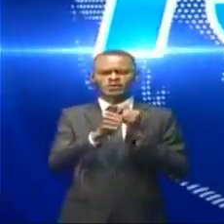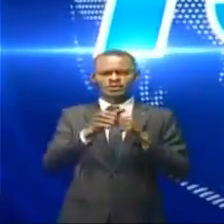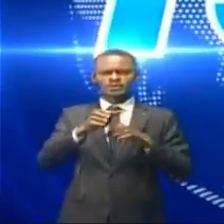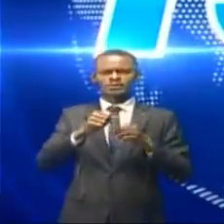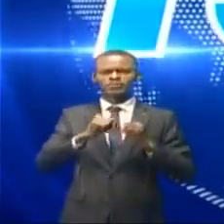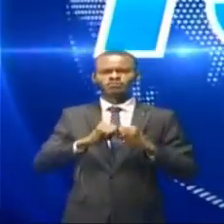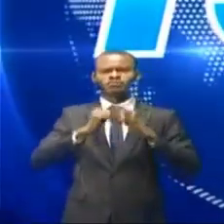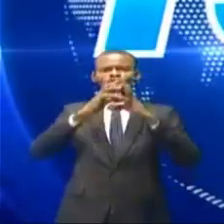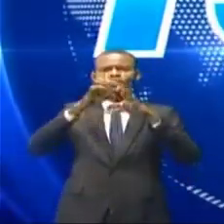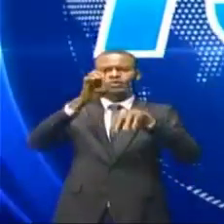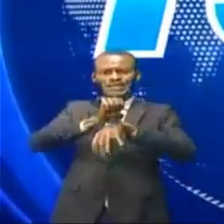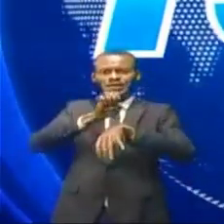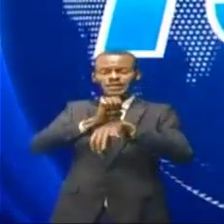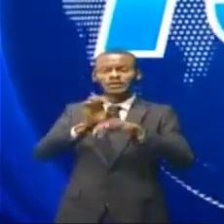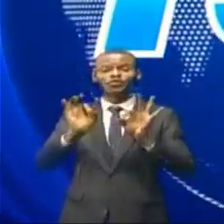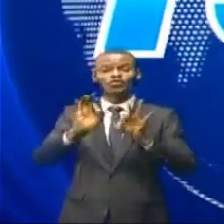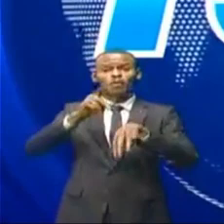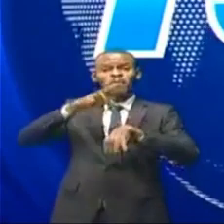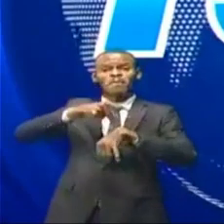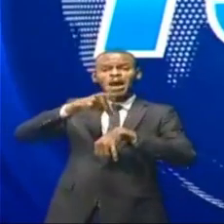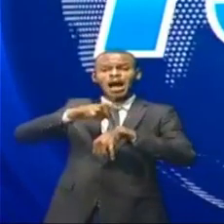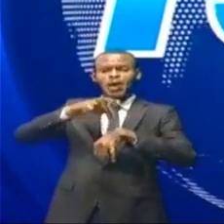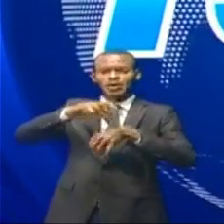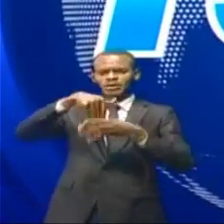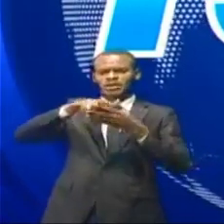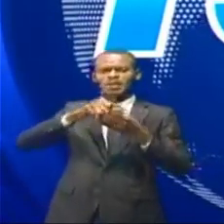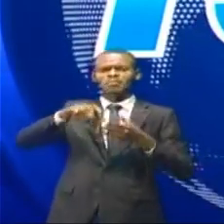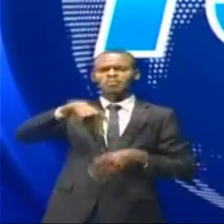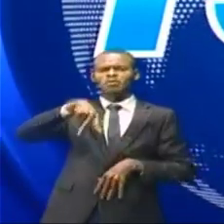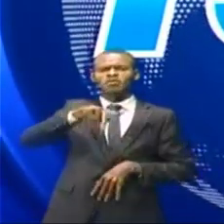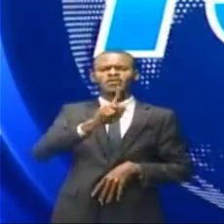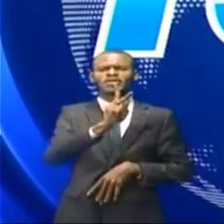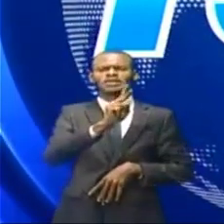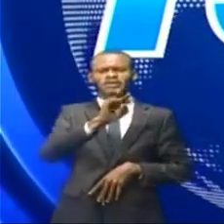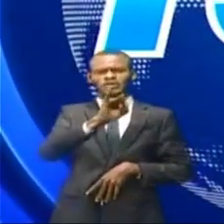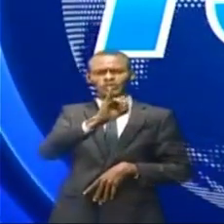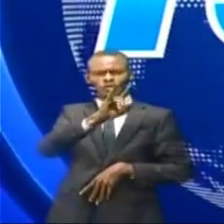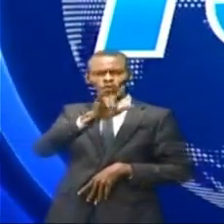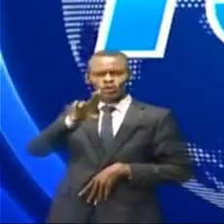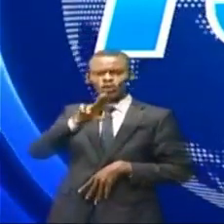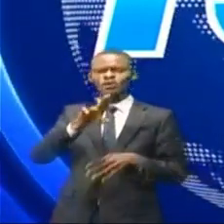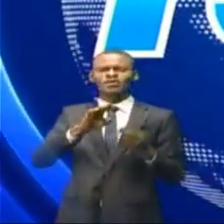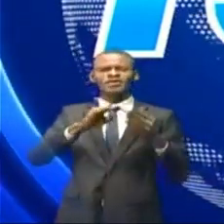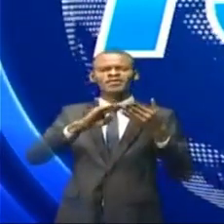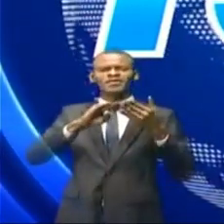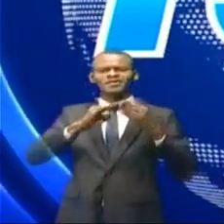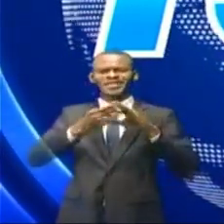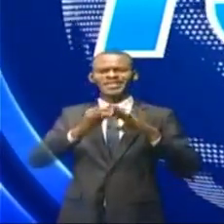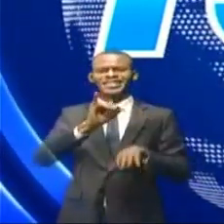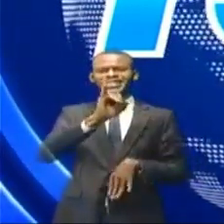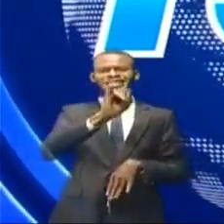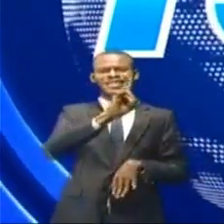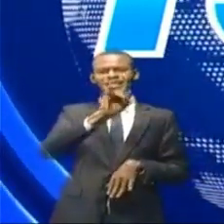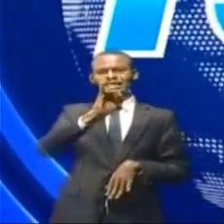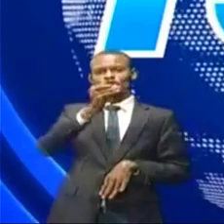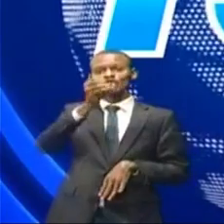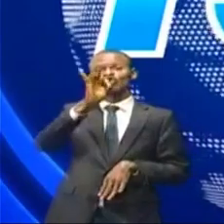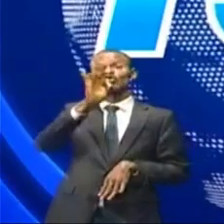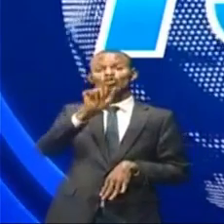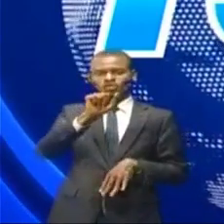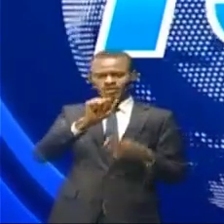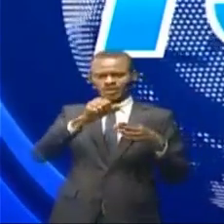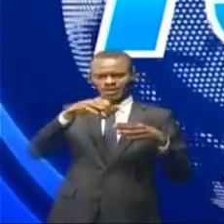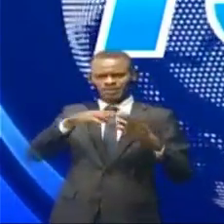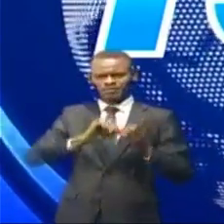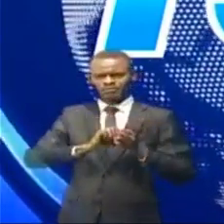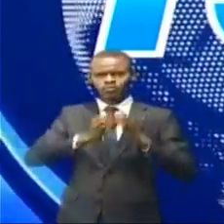le diocèse du Diofa, dans la province du Kwilu. Le clé de la paroisse Marie, Reine des Apôtres, a été remis la semaine